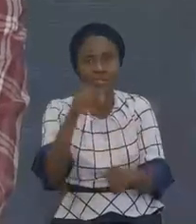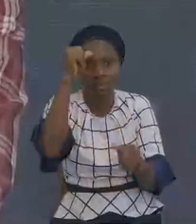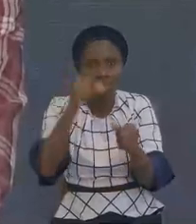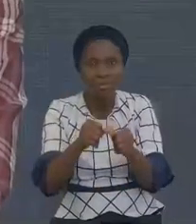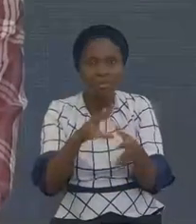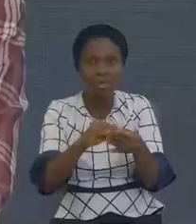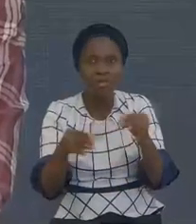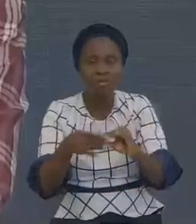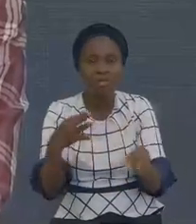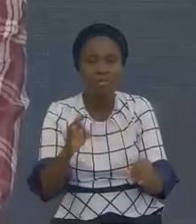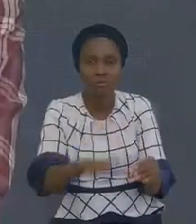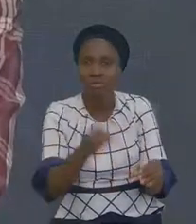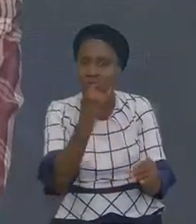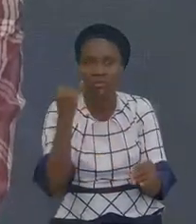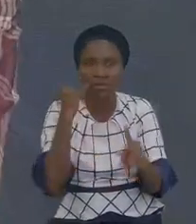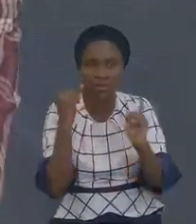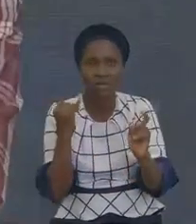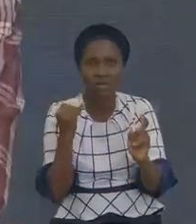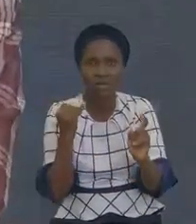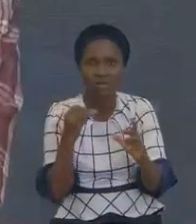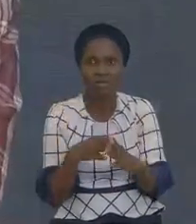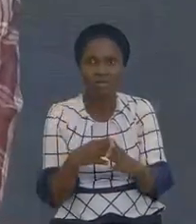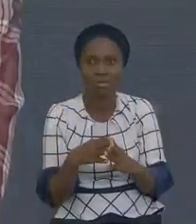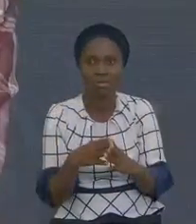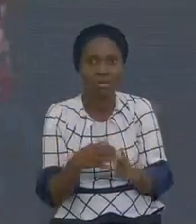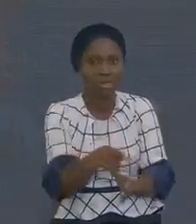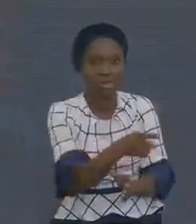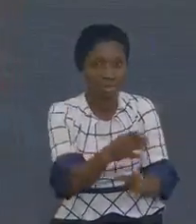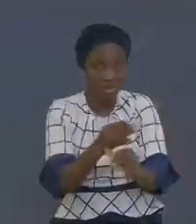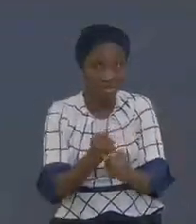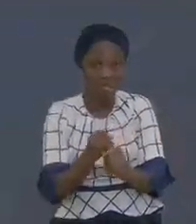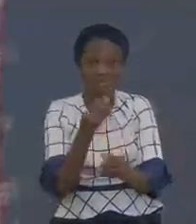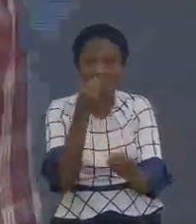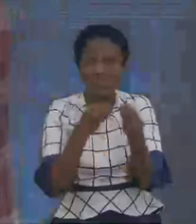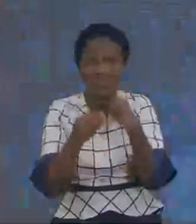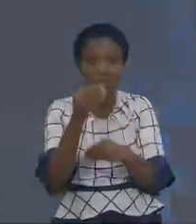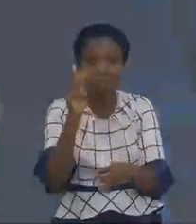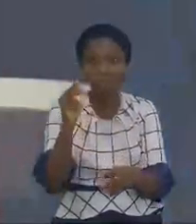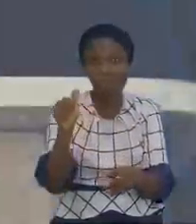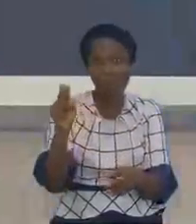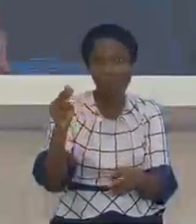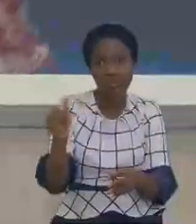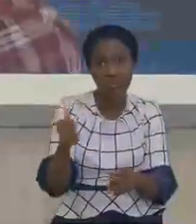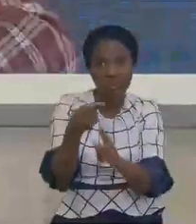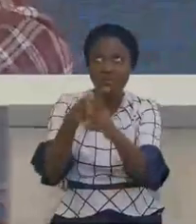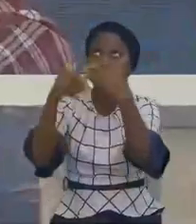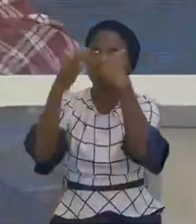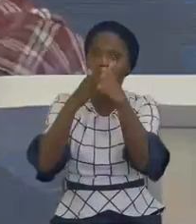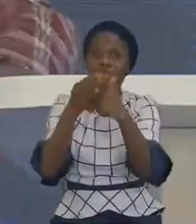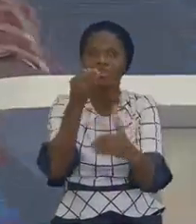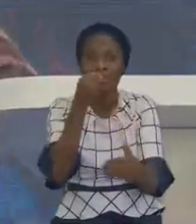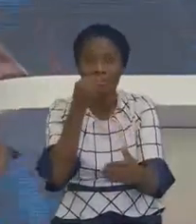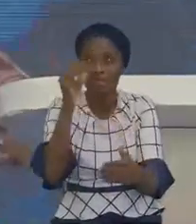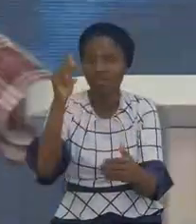Ils ont eu la manne du ciel. Ils ont mangé la manne chaque jour. Ils avaient la